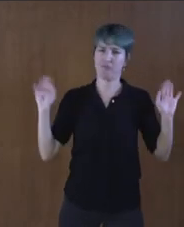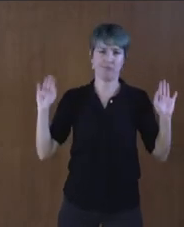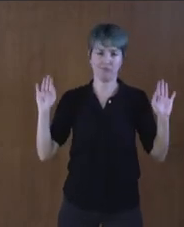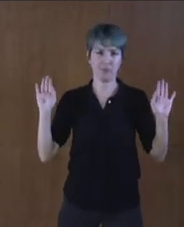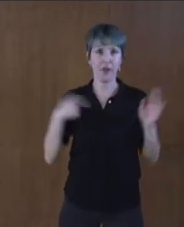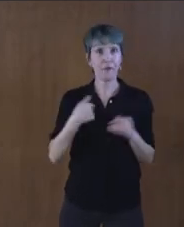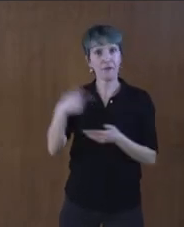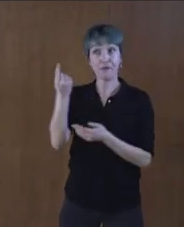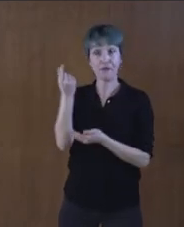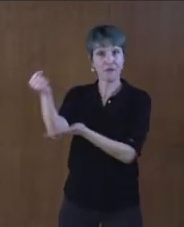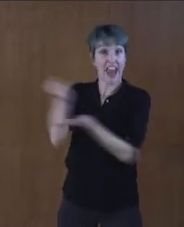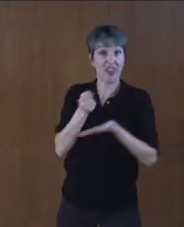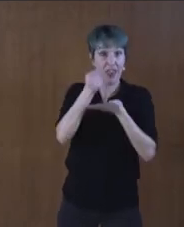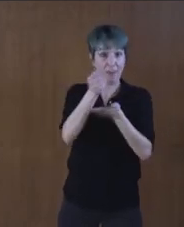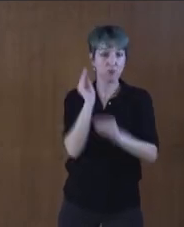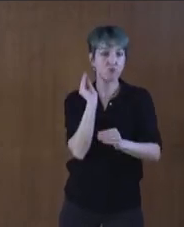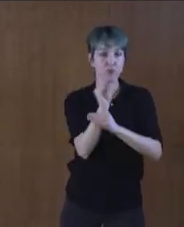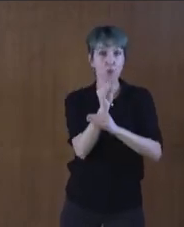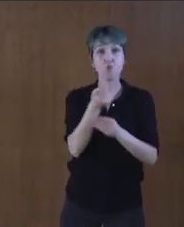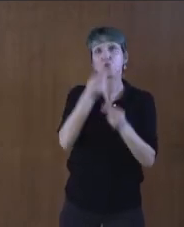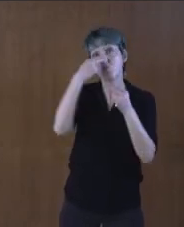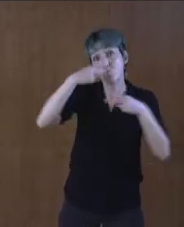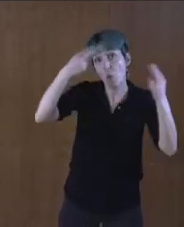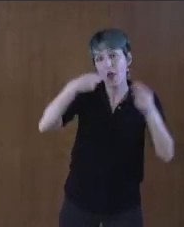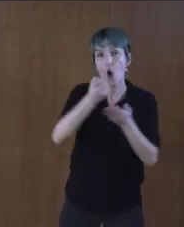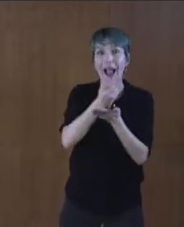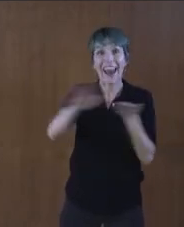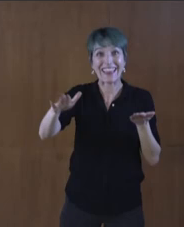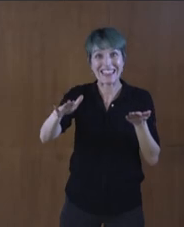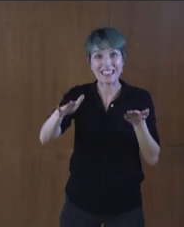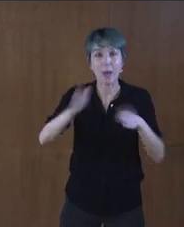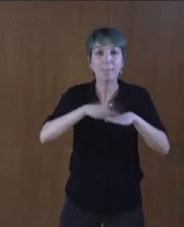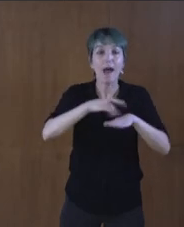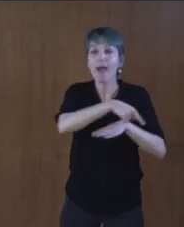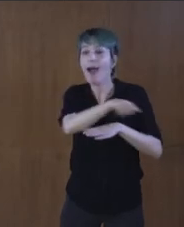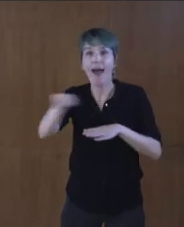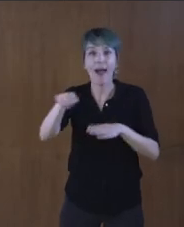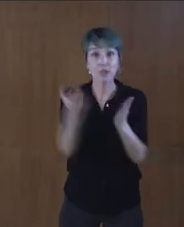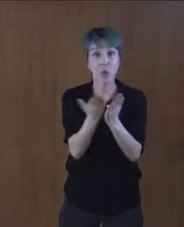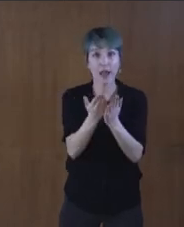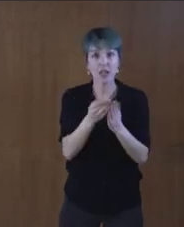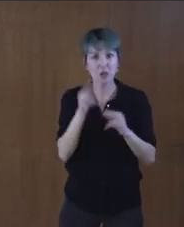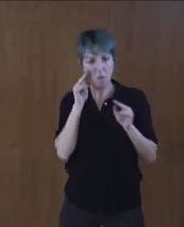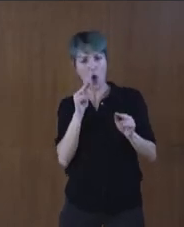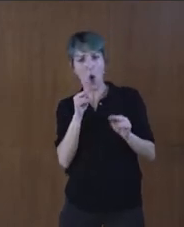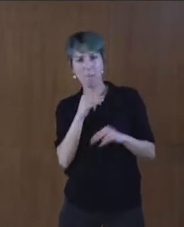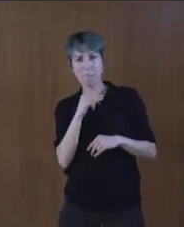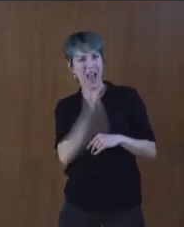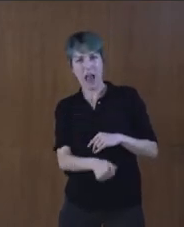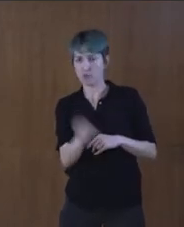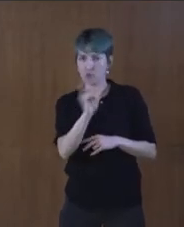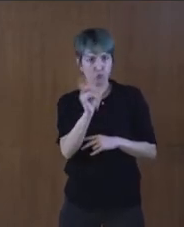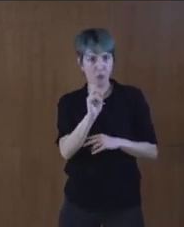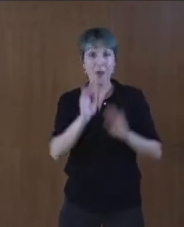públic i gratuït per als estudiants, per exemple, no em sembla dolent. Però la part pública ha de